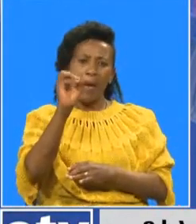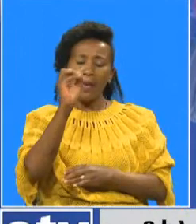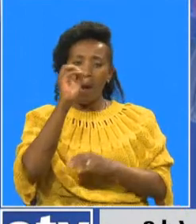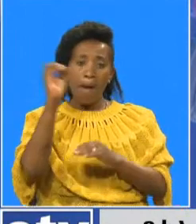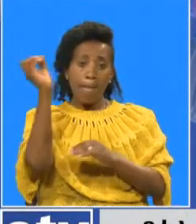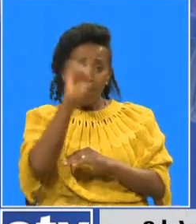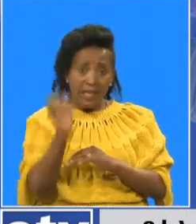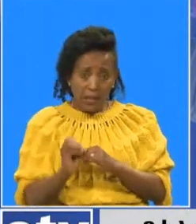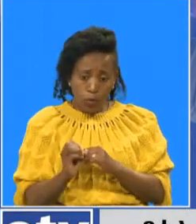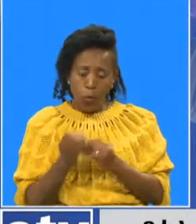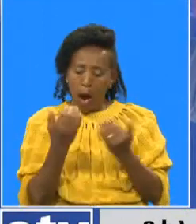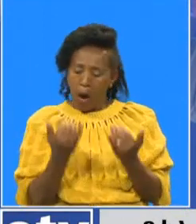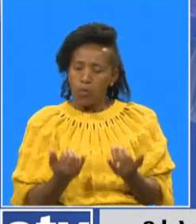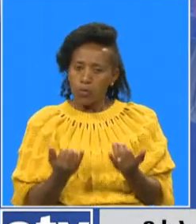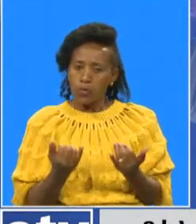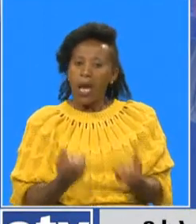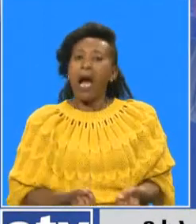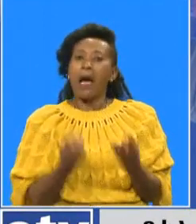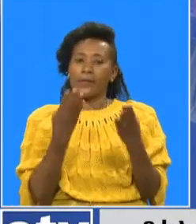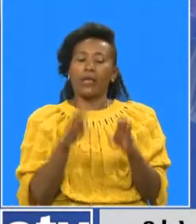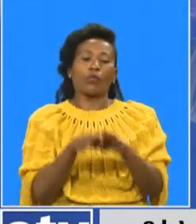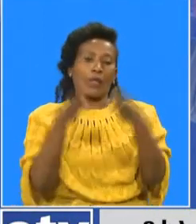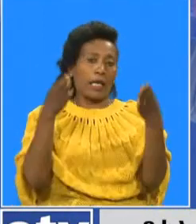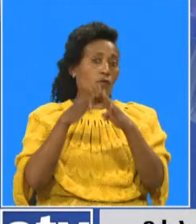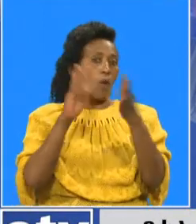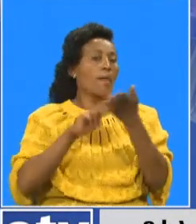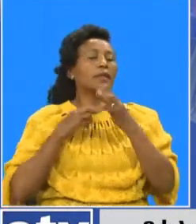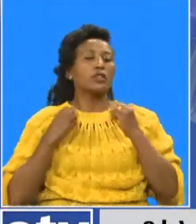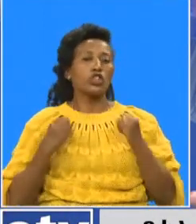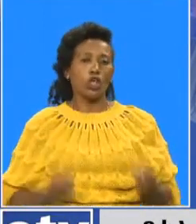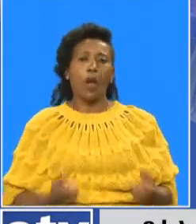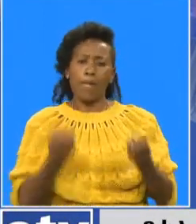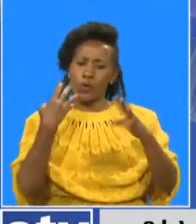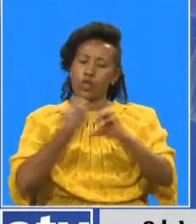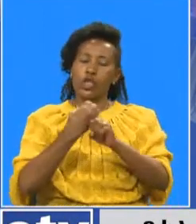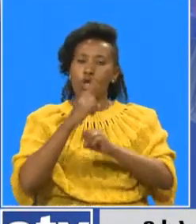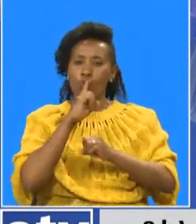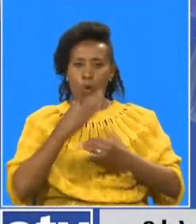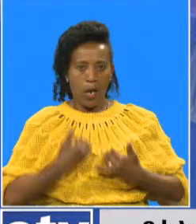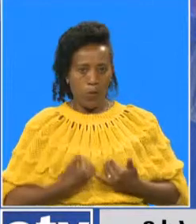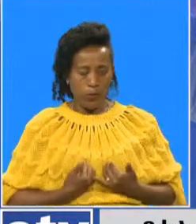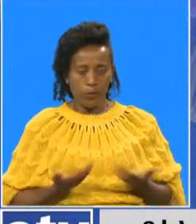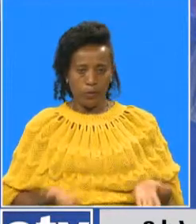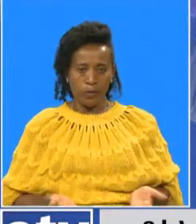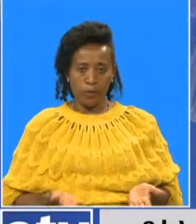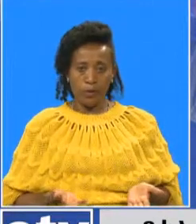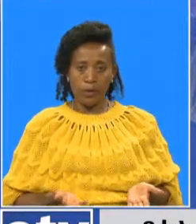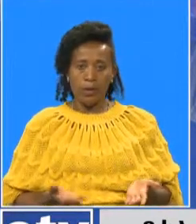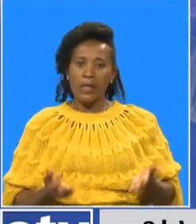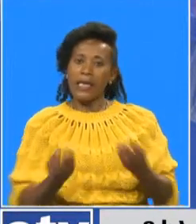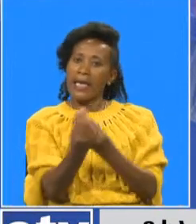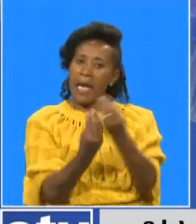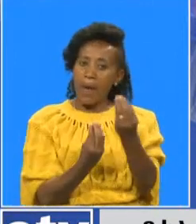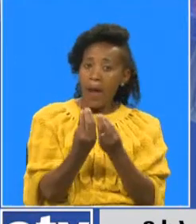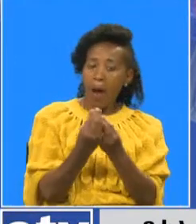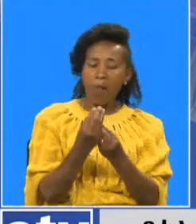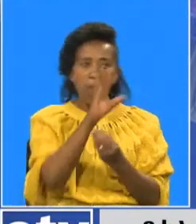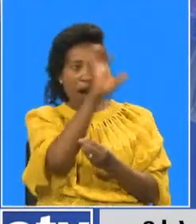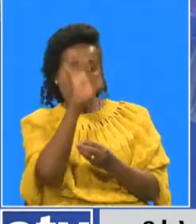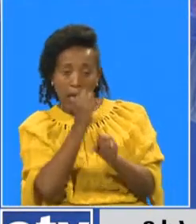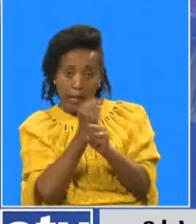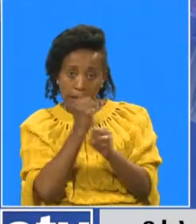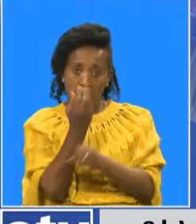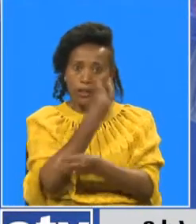80% almost አሁን አብዛኛው ተከፍቷል ማለት እንችላለን ብዙ እየሰሩ ነው ያሉት ማርኬት የማፈላለግ